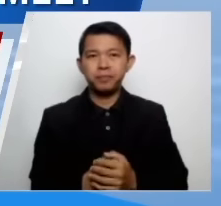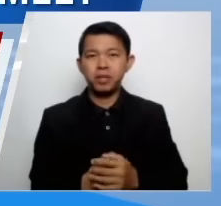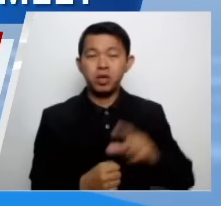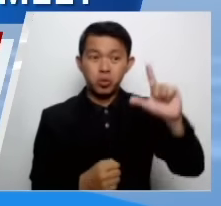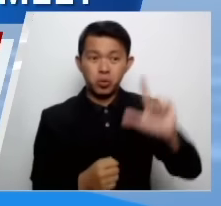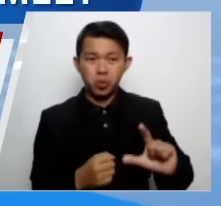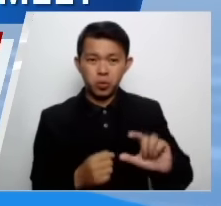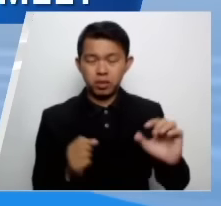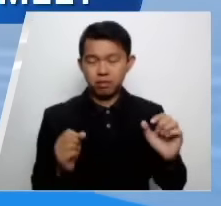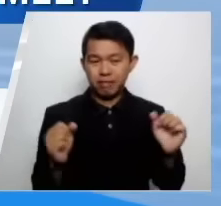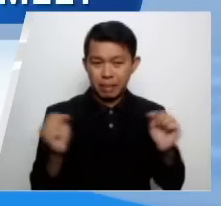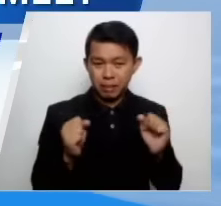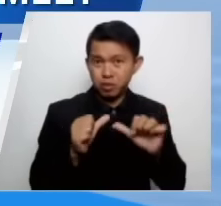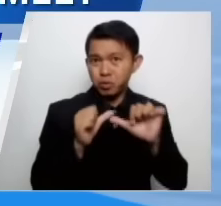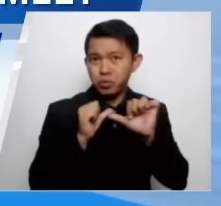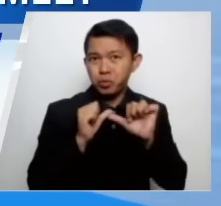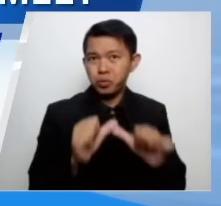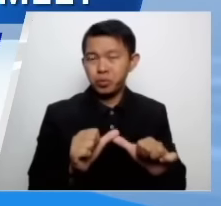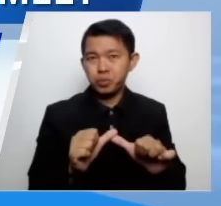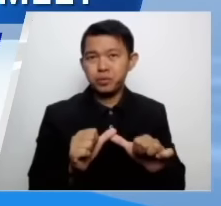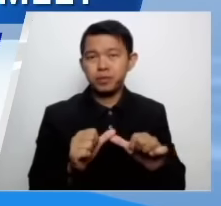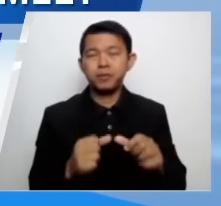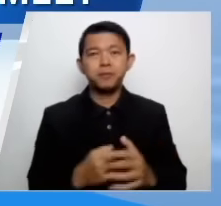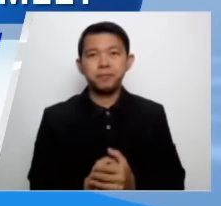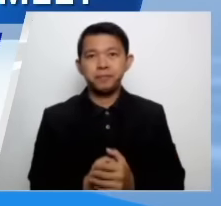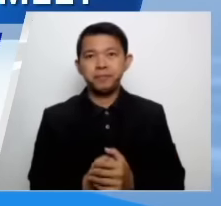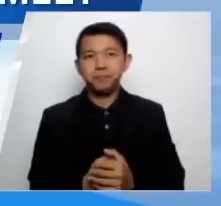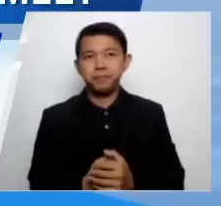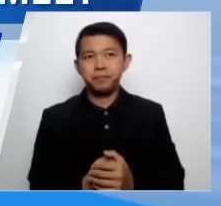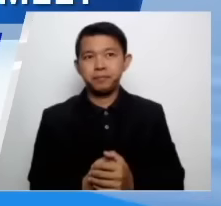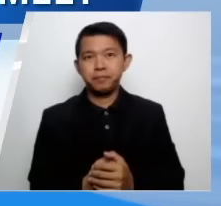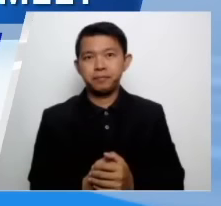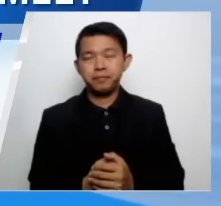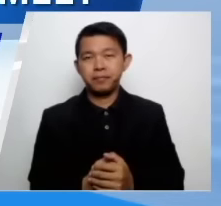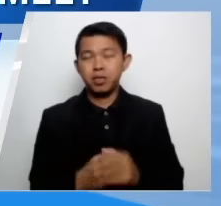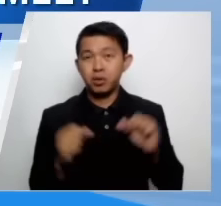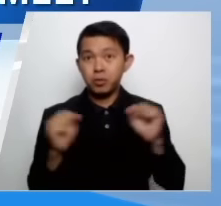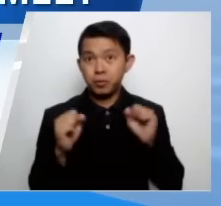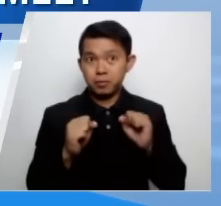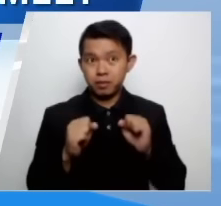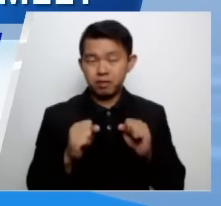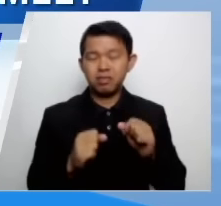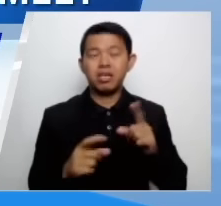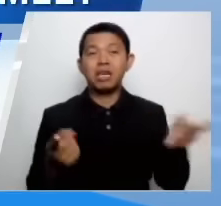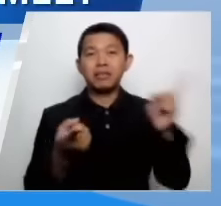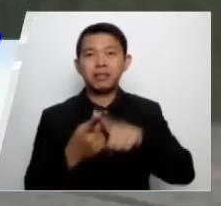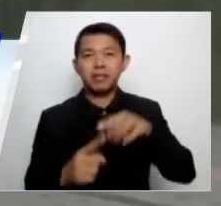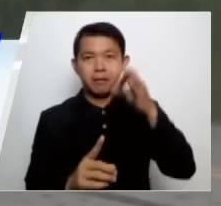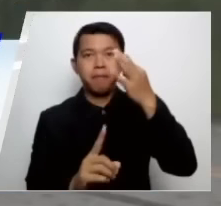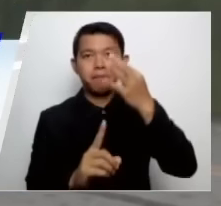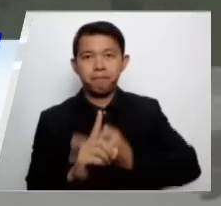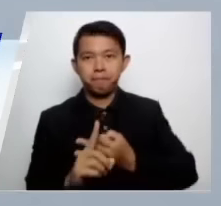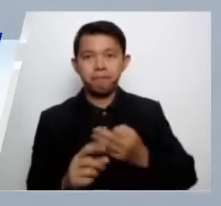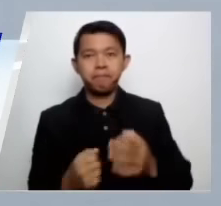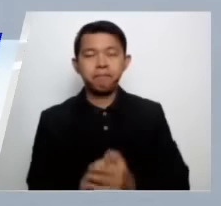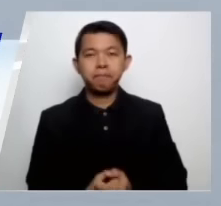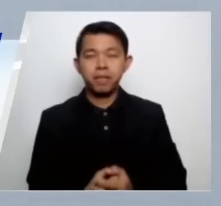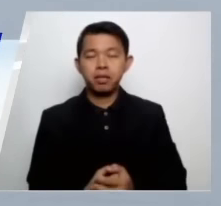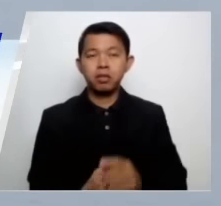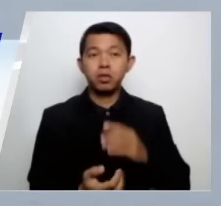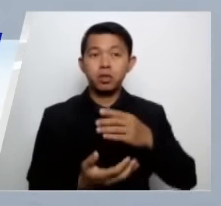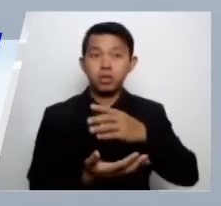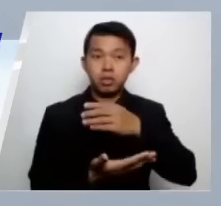No? Kasi ang peak talaga ng ating lowest temperature is February. Pero kahit sobrang lamig sa ilang bahagi ng bansa, pababa